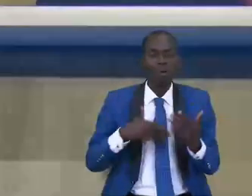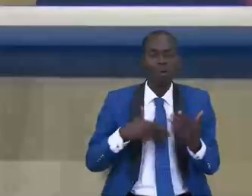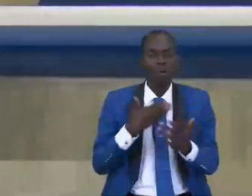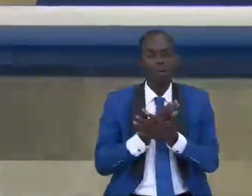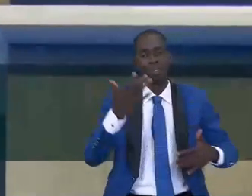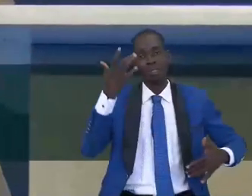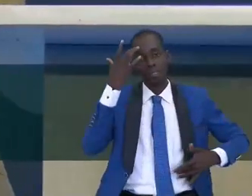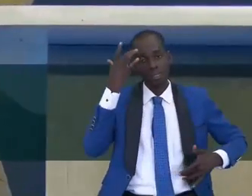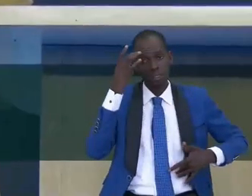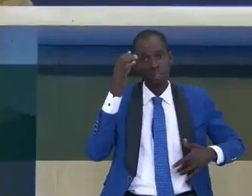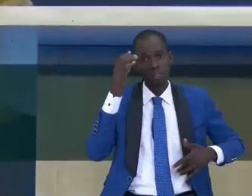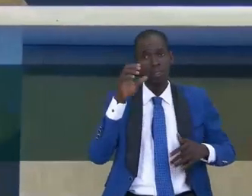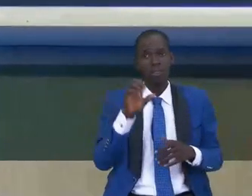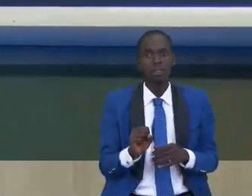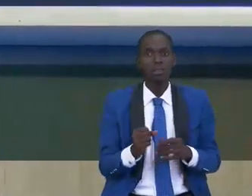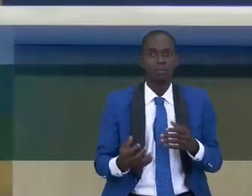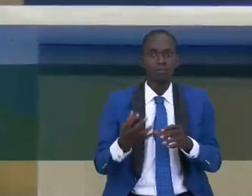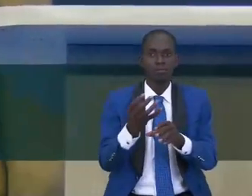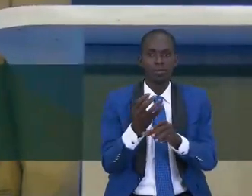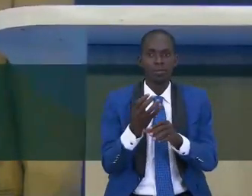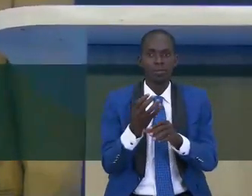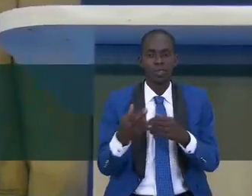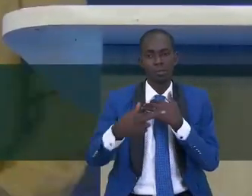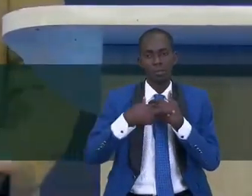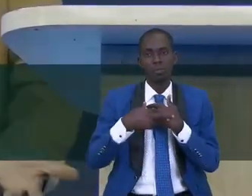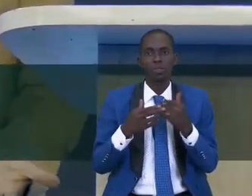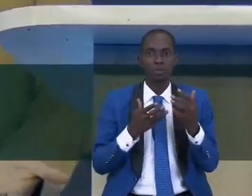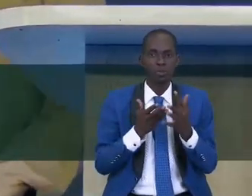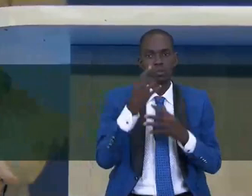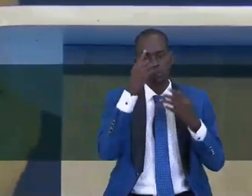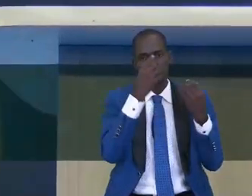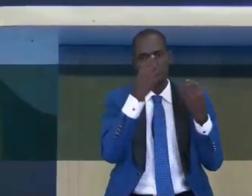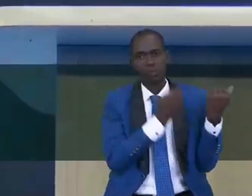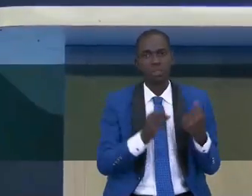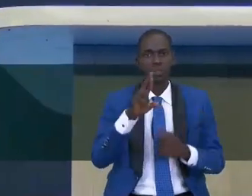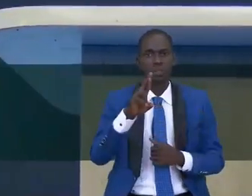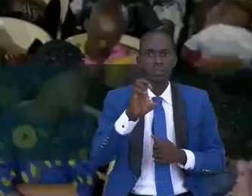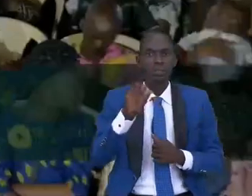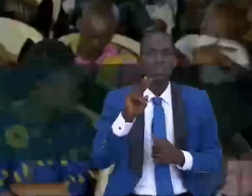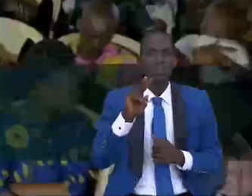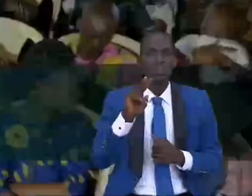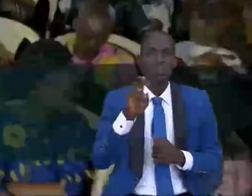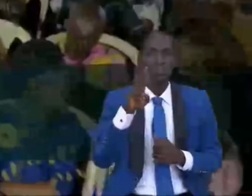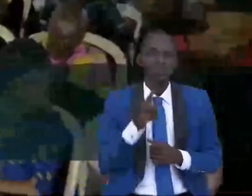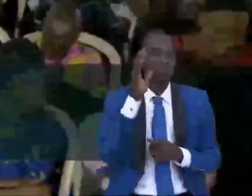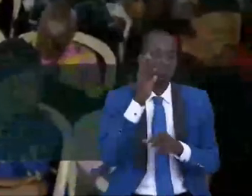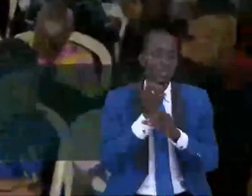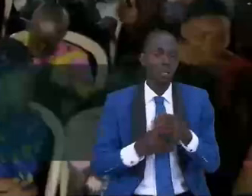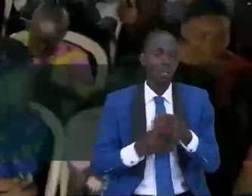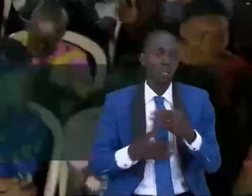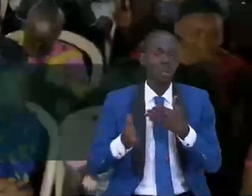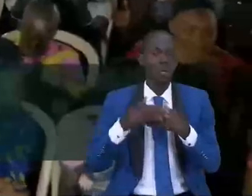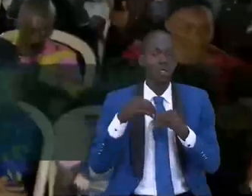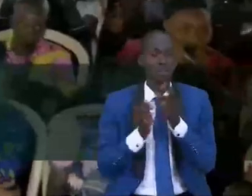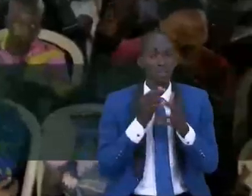les maladies, la guérison par la foi, la guérison, vous allez